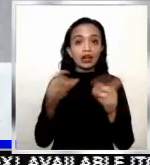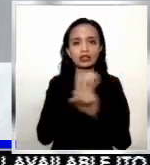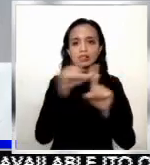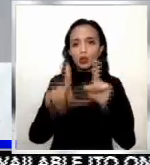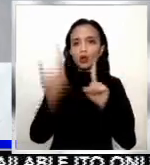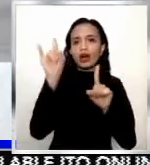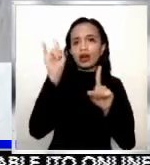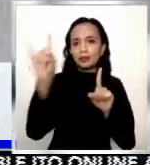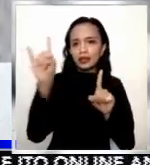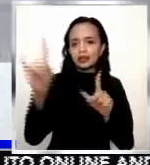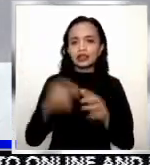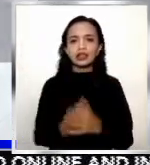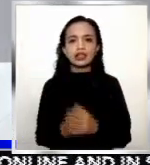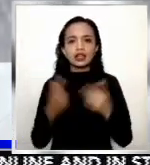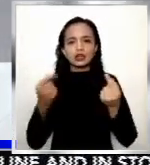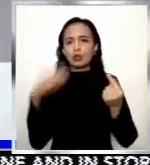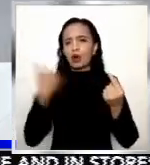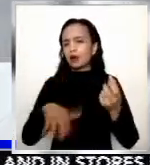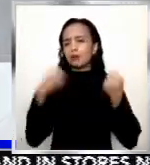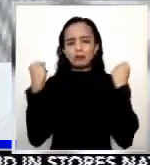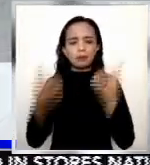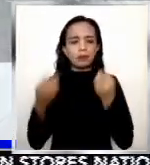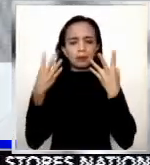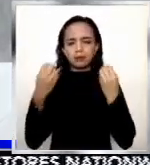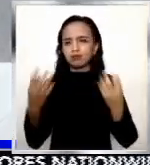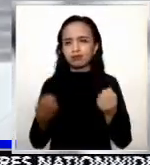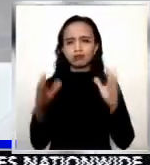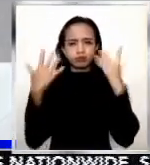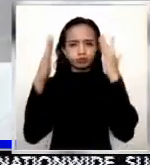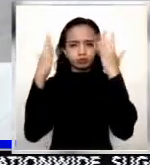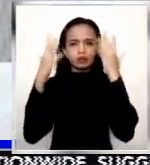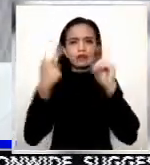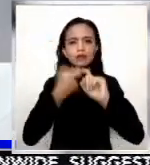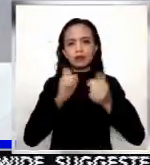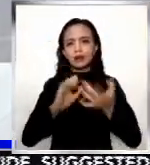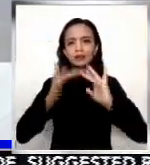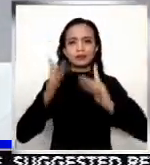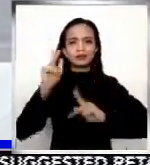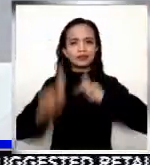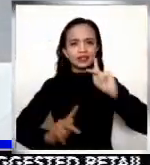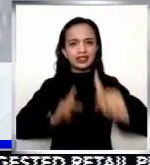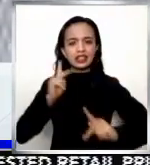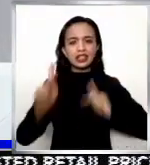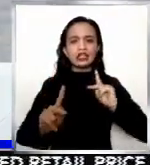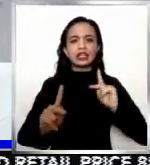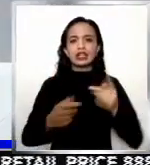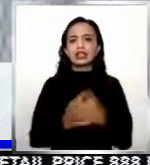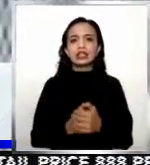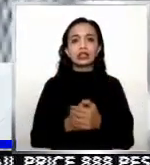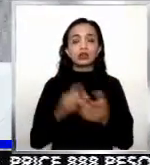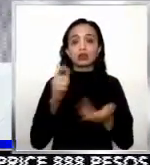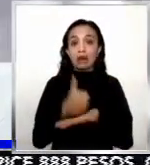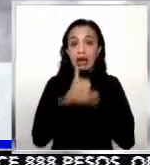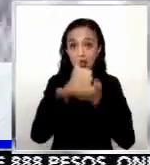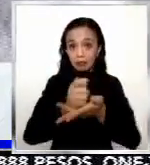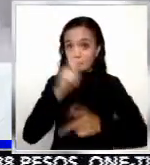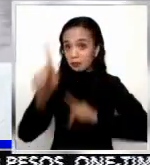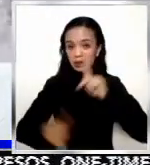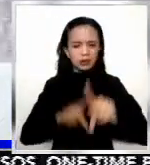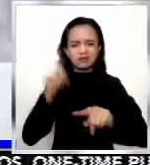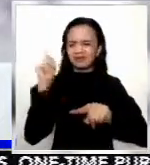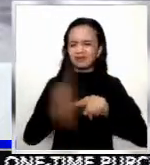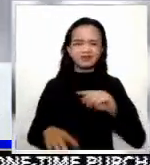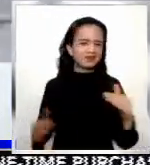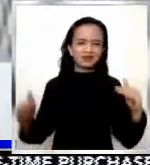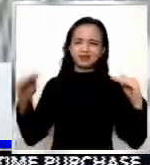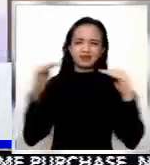itong umani ng paghanga mula sa mga netizen. Hindi raw matatawaran ang pagtulong sa kapwa ni Lea, lalo na